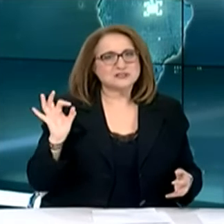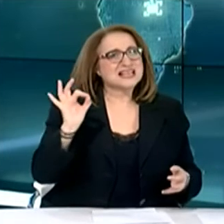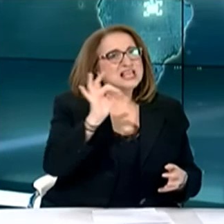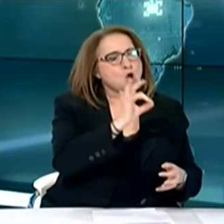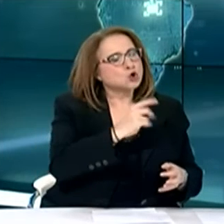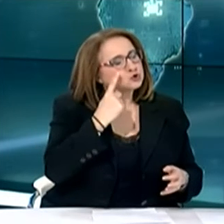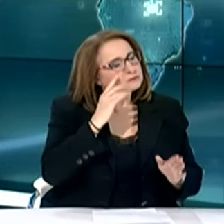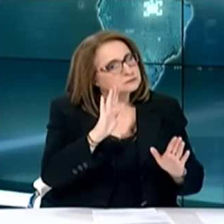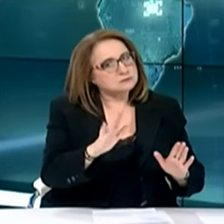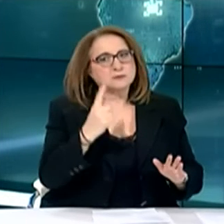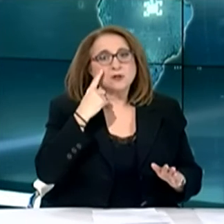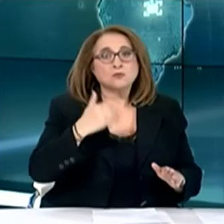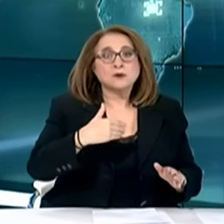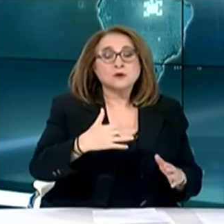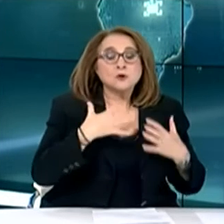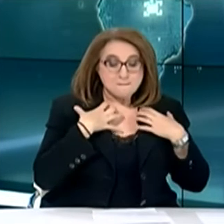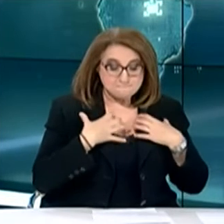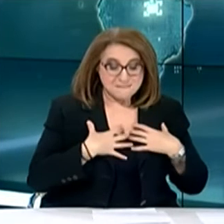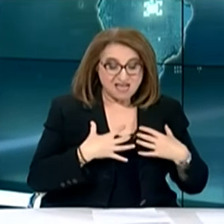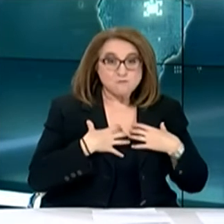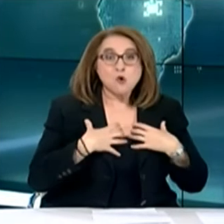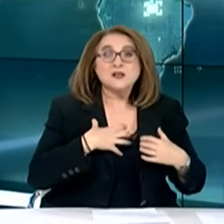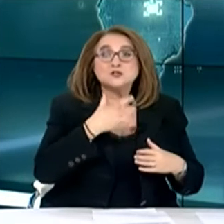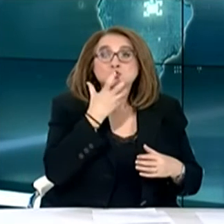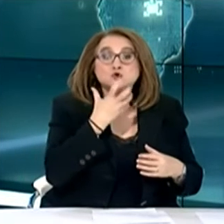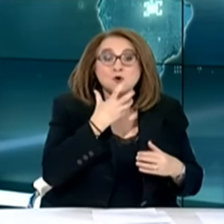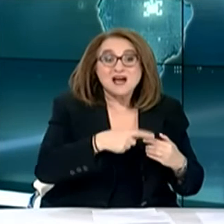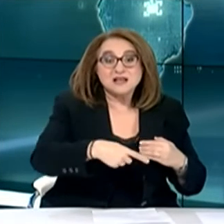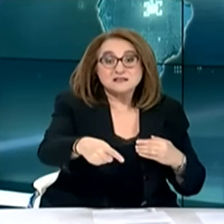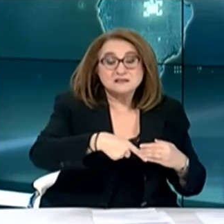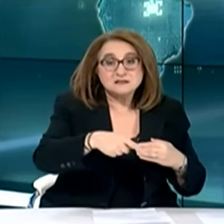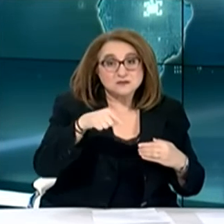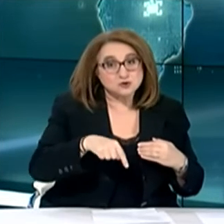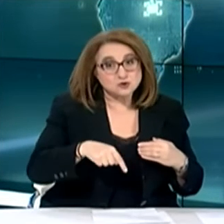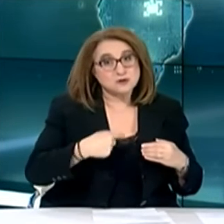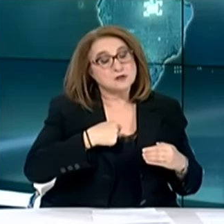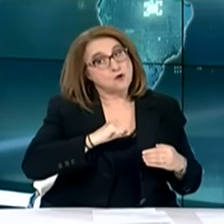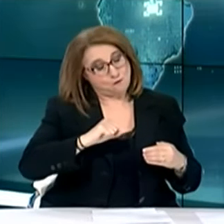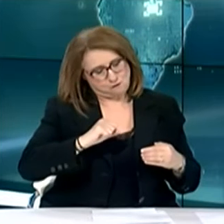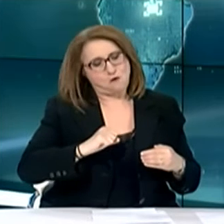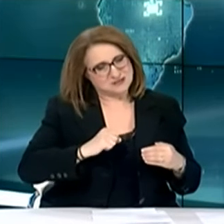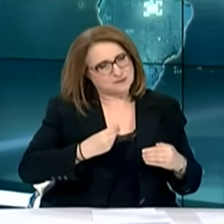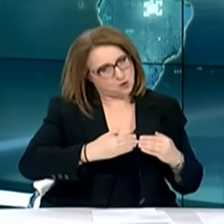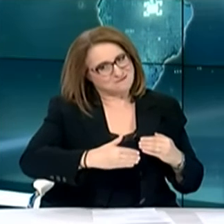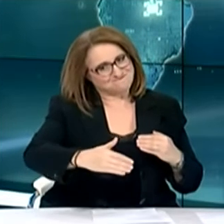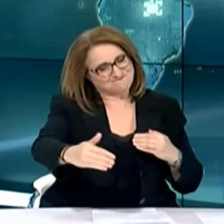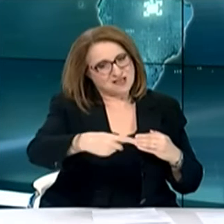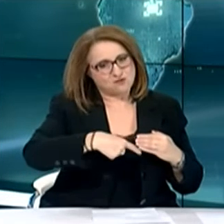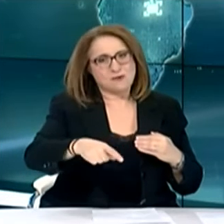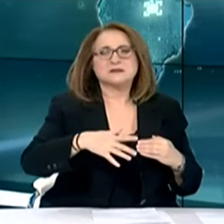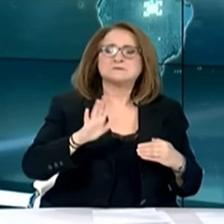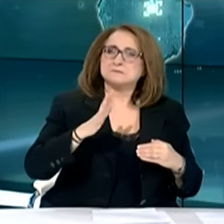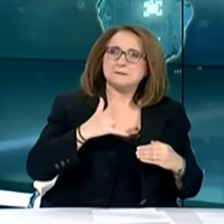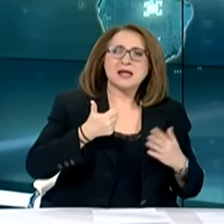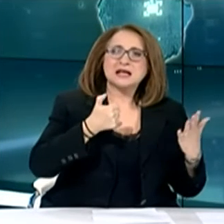τις σοβαρές πνευμονίες που θα αντιμετωπίσουμε και θα συνεχίσουμε να αντιμετωπίζουμε τις επόμενες εβδομάδες. Αναμένουμε να είναι υψηλότερες ηλικίες. Αναμένουμε να είναι άνω των 65